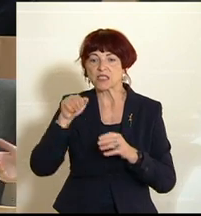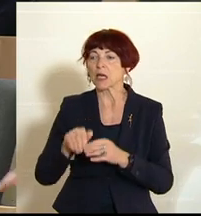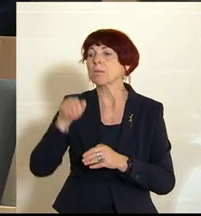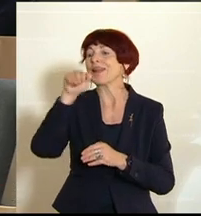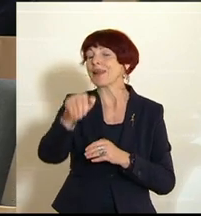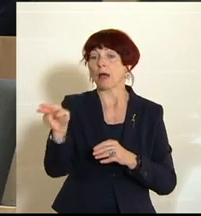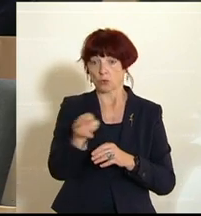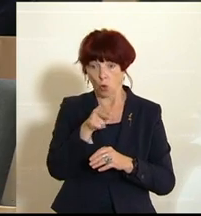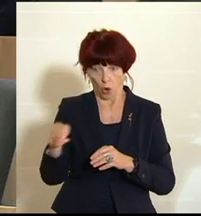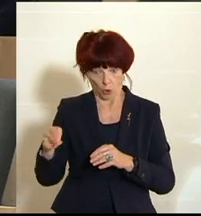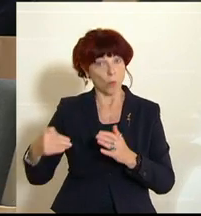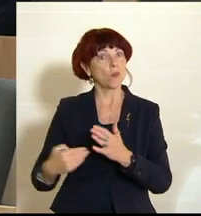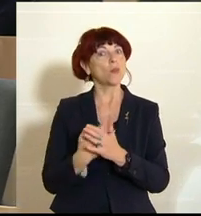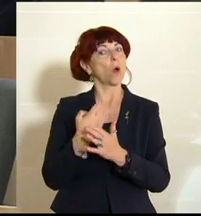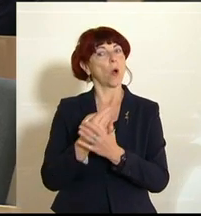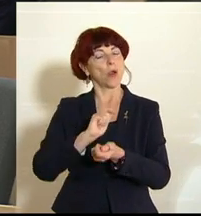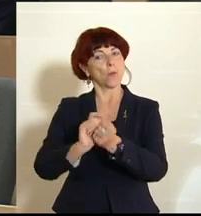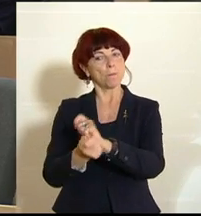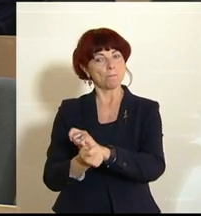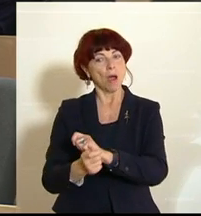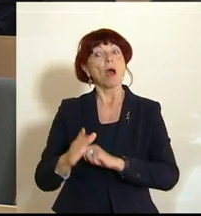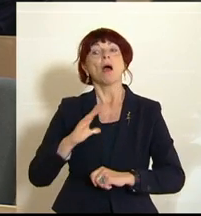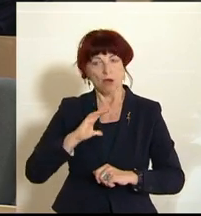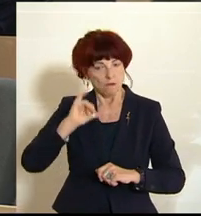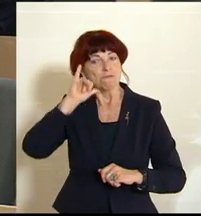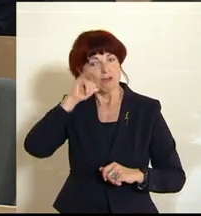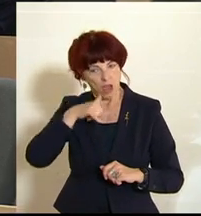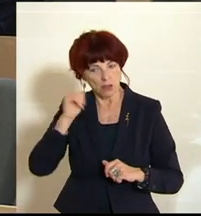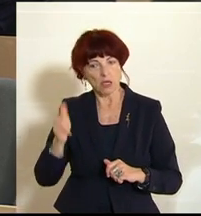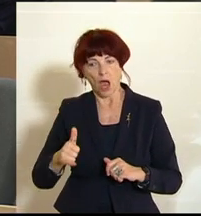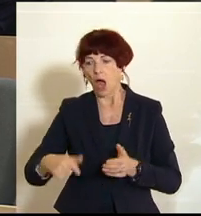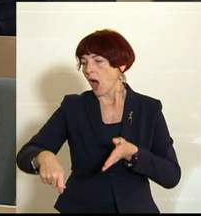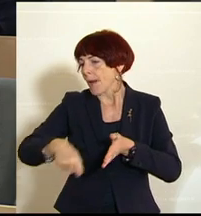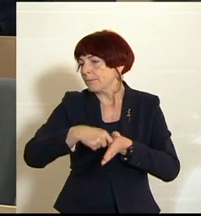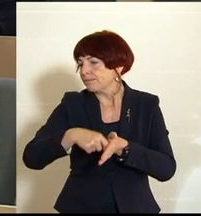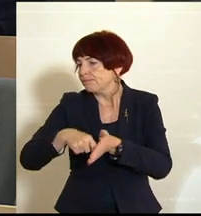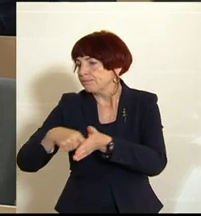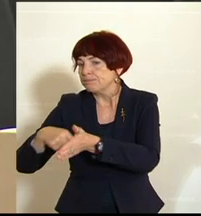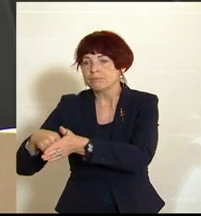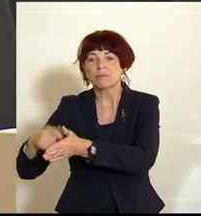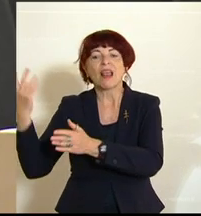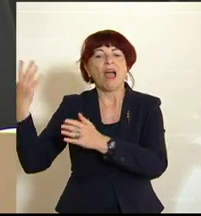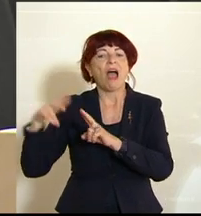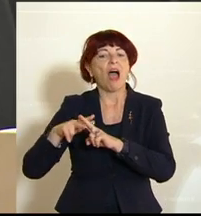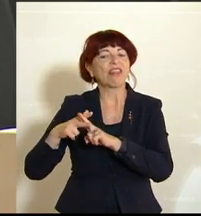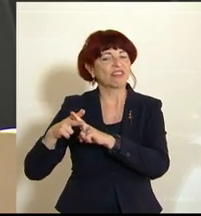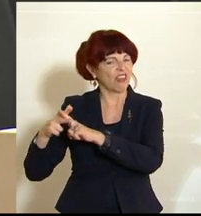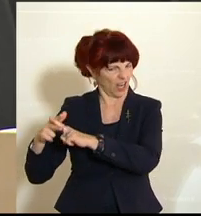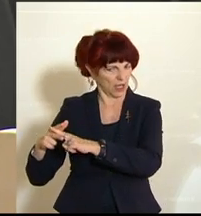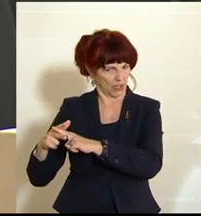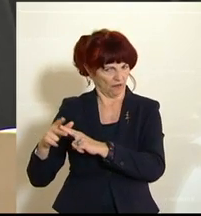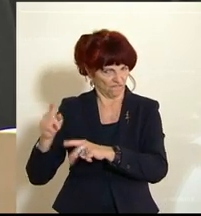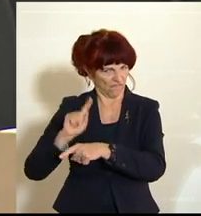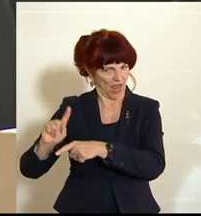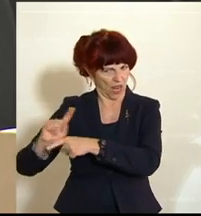gut, dass es geschehen ist. Ja, es ist gut, dass diese Mängel, die es bis jetzt, diese handwerklichen Mängel, die es bis jetzt gegeben hat, die es